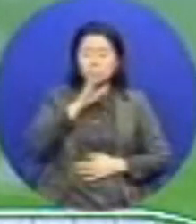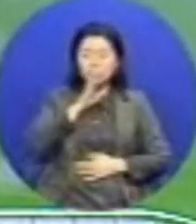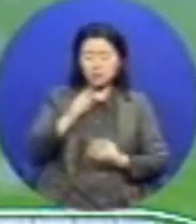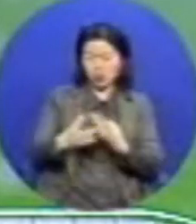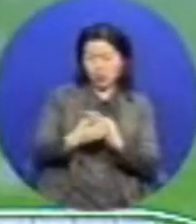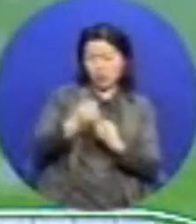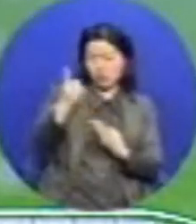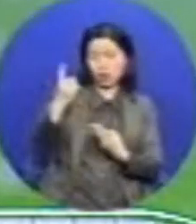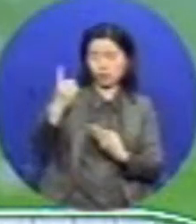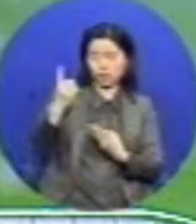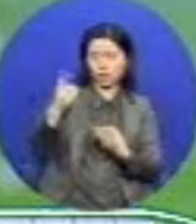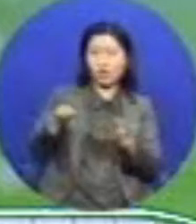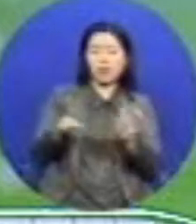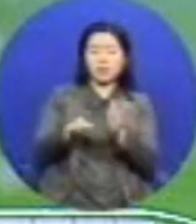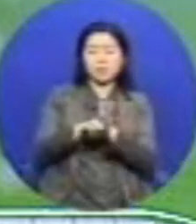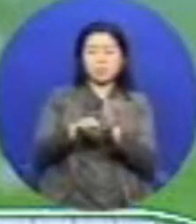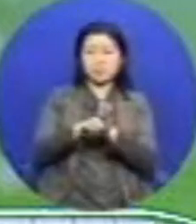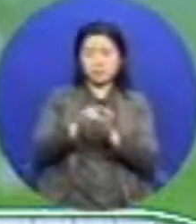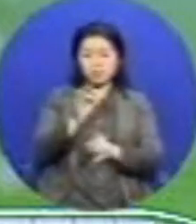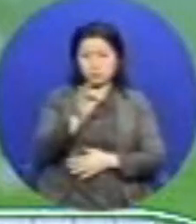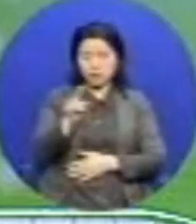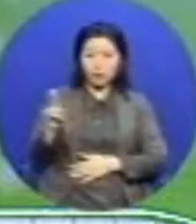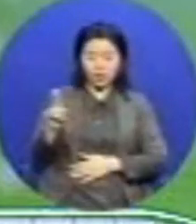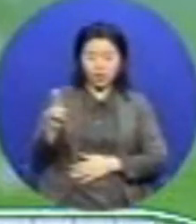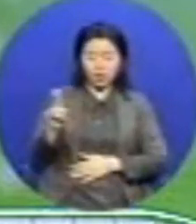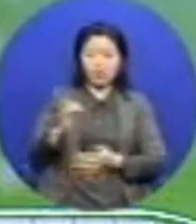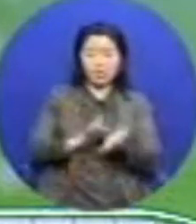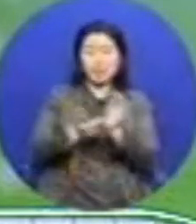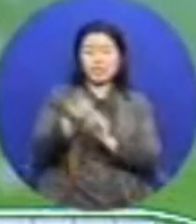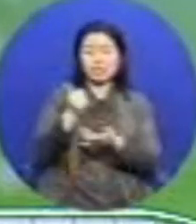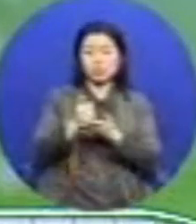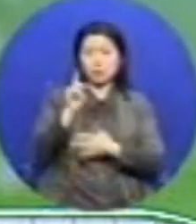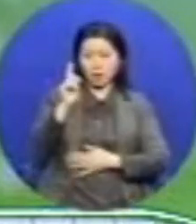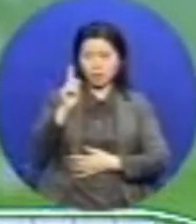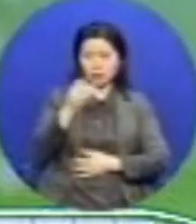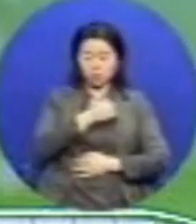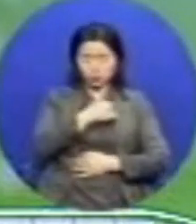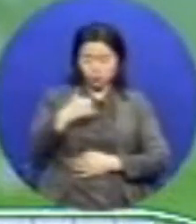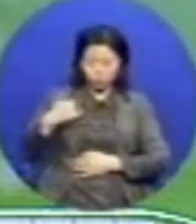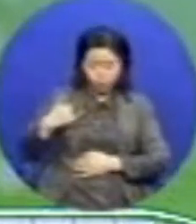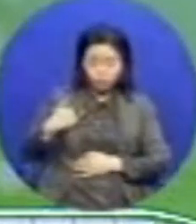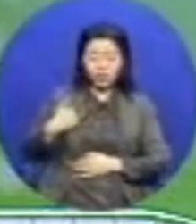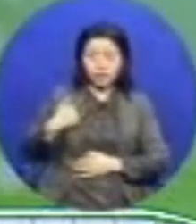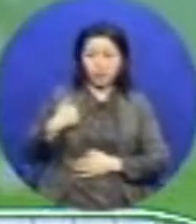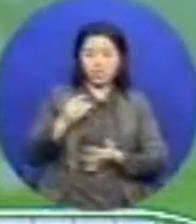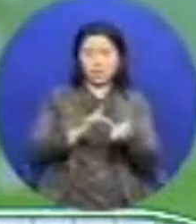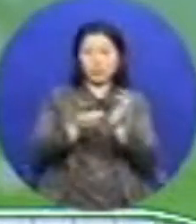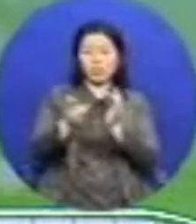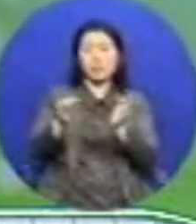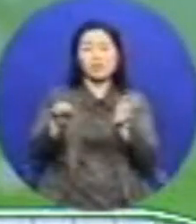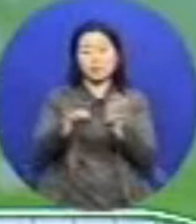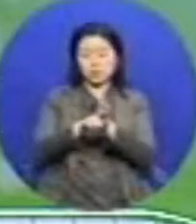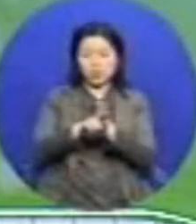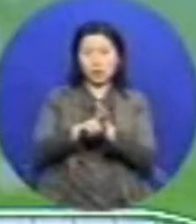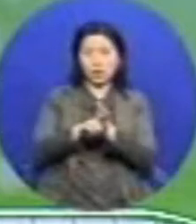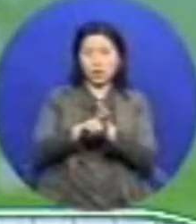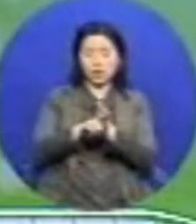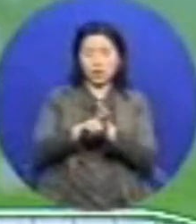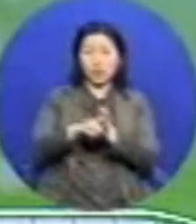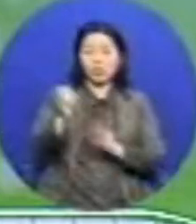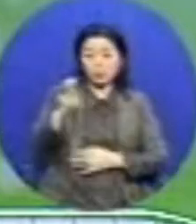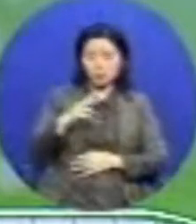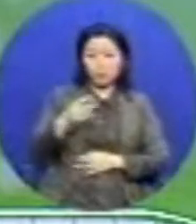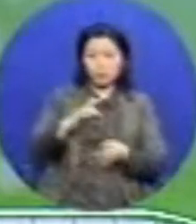야 예수님 한 분이면 충분하다 그게 믿어 저야 24시간 예수님을 바라보라